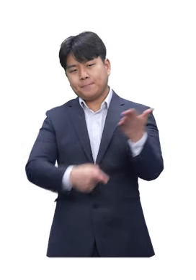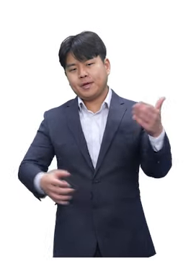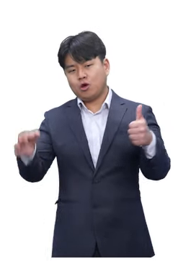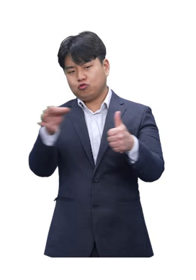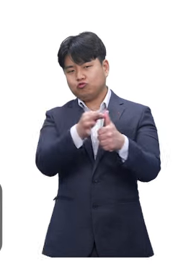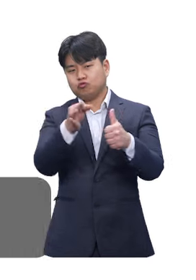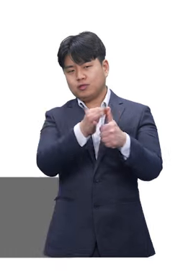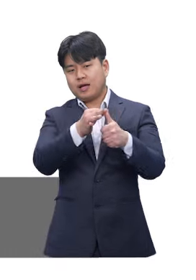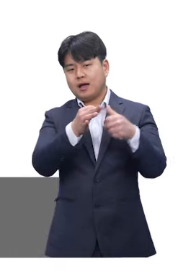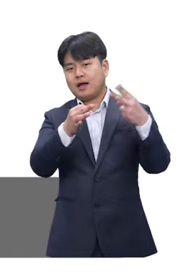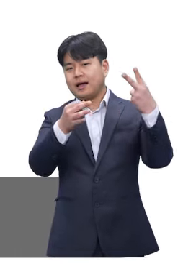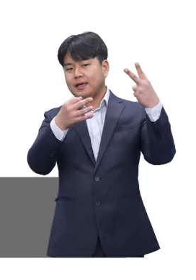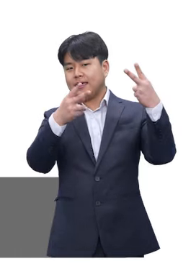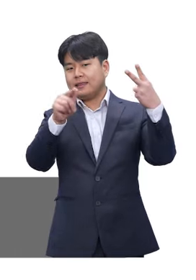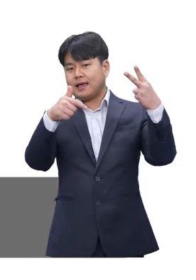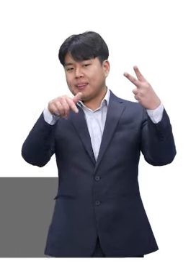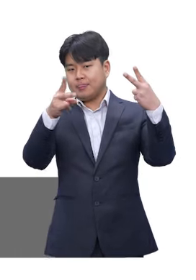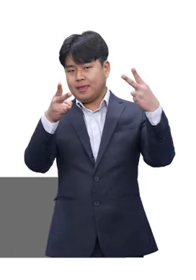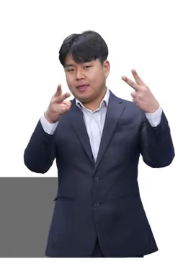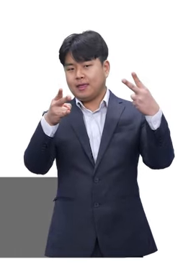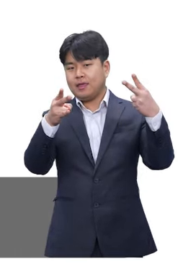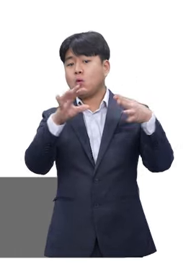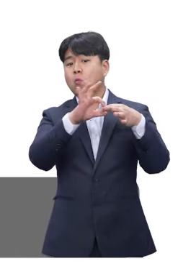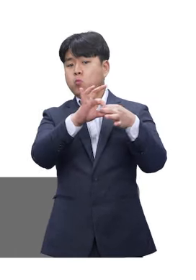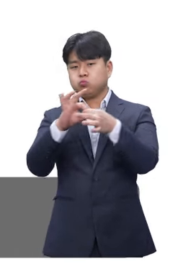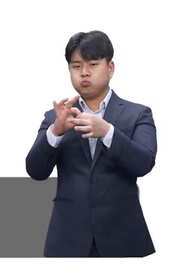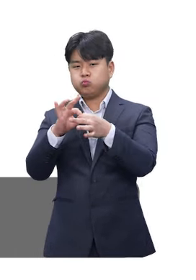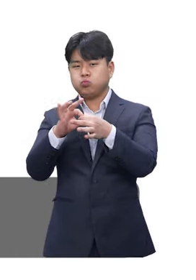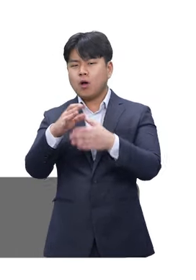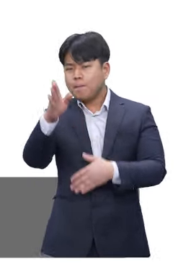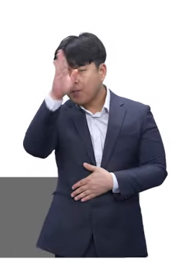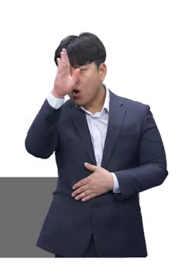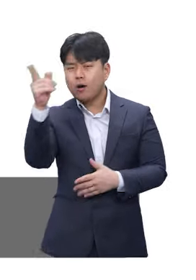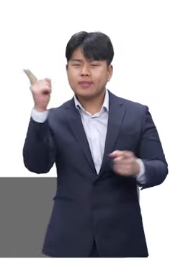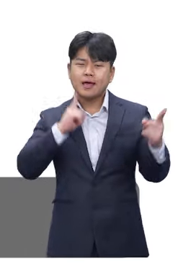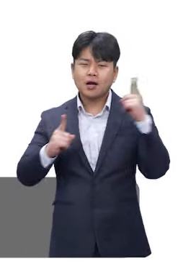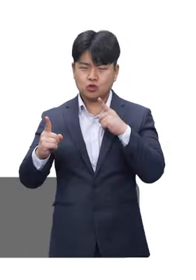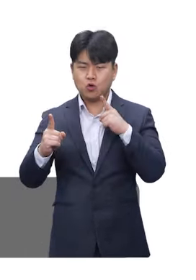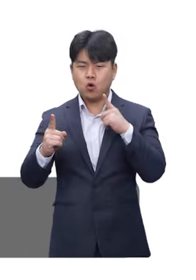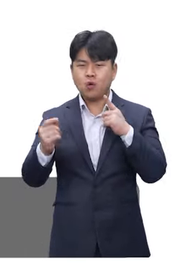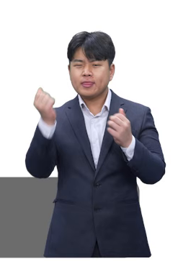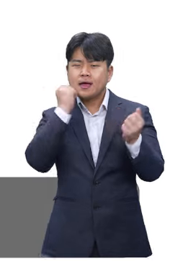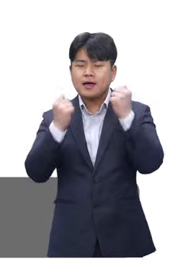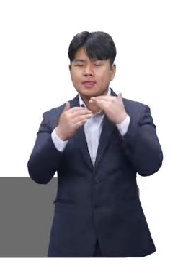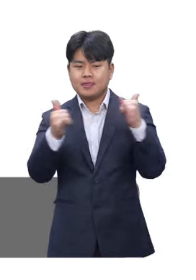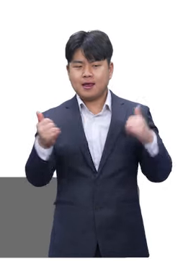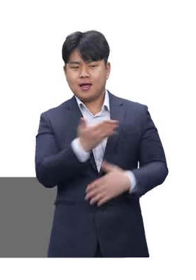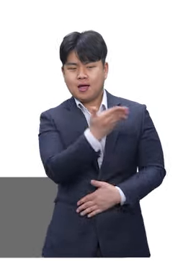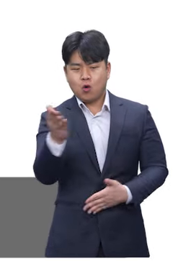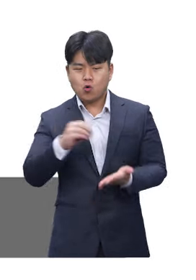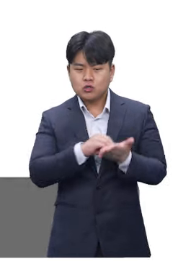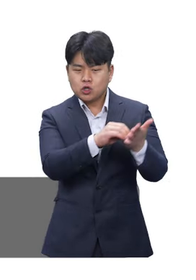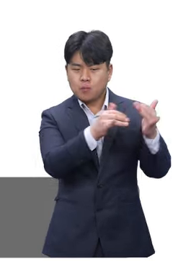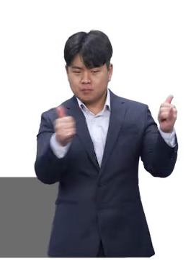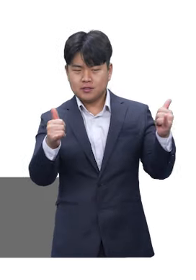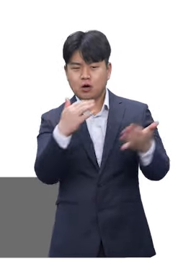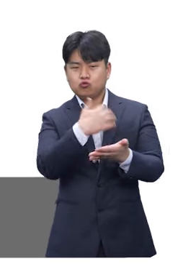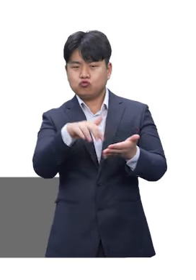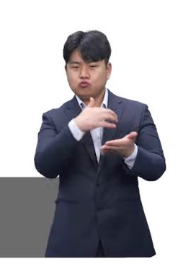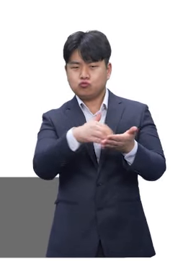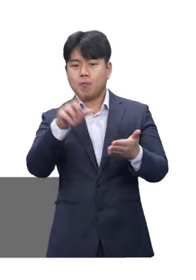상병수당 2단계 사업을 통해 지난해 7월부터 12월까지 질병이나 부상으로 어려움을 겪은 안양시 취업자